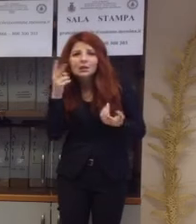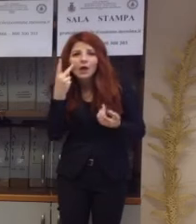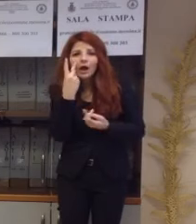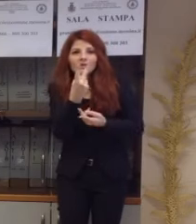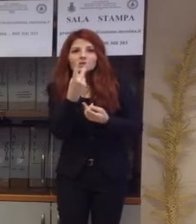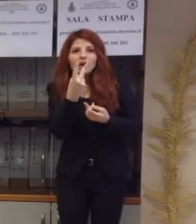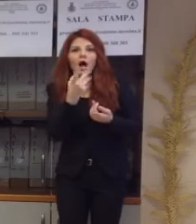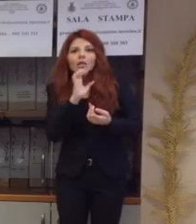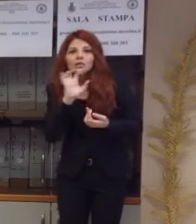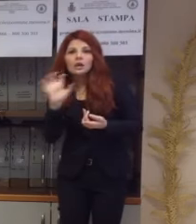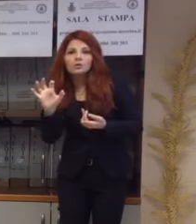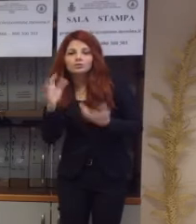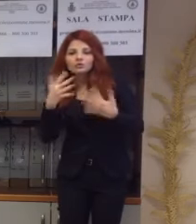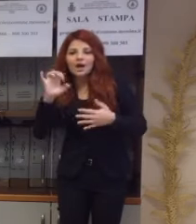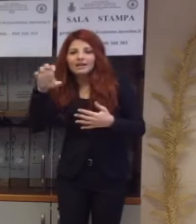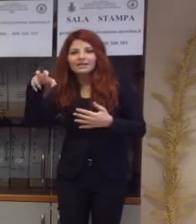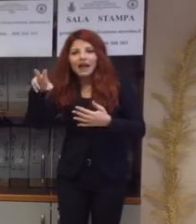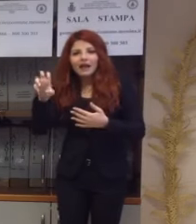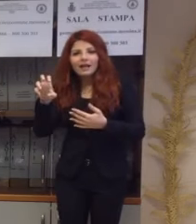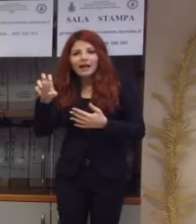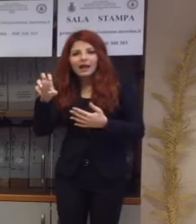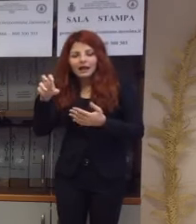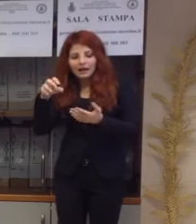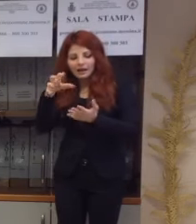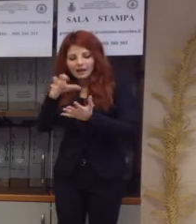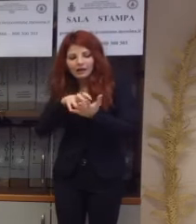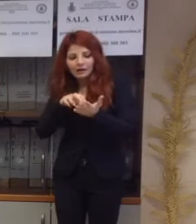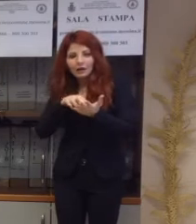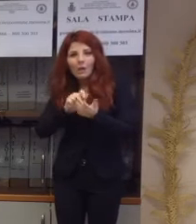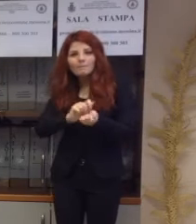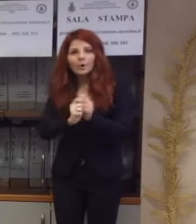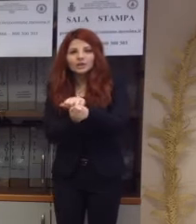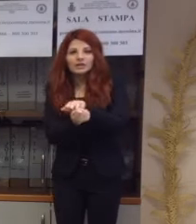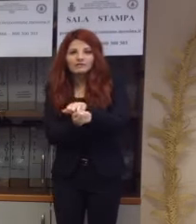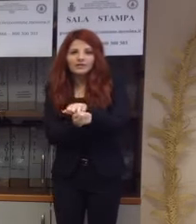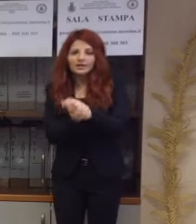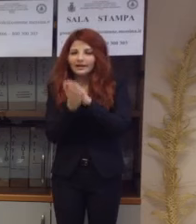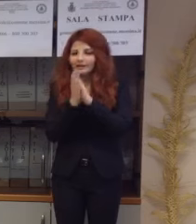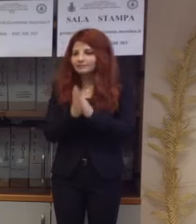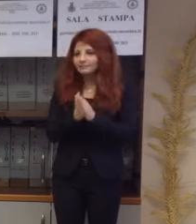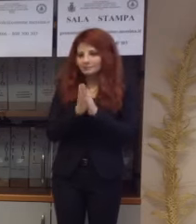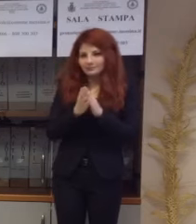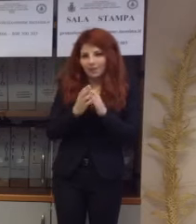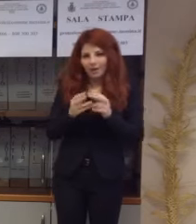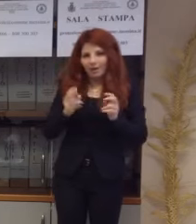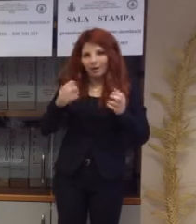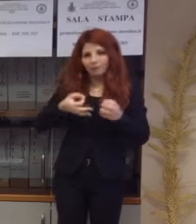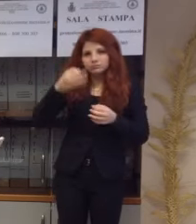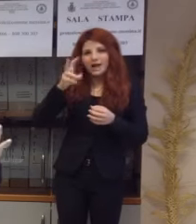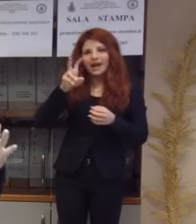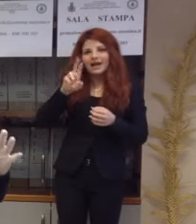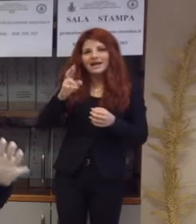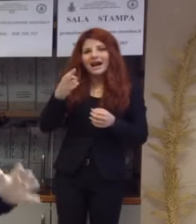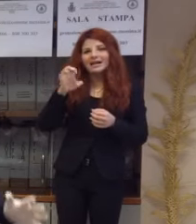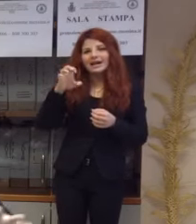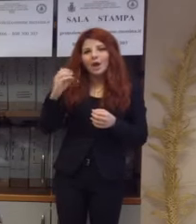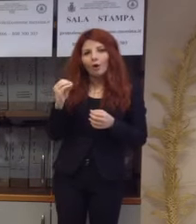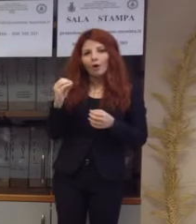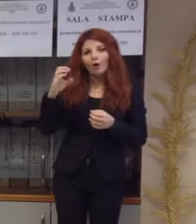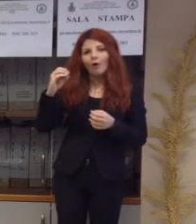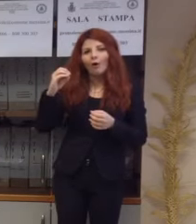voi siete avvocati, chiamate reo confessi questi. Assolutamente. Reo confessi, bravi. Ma dalle